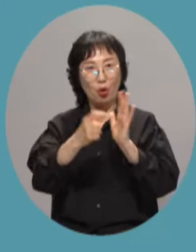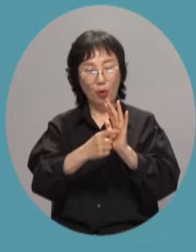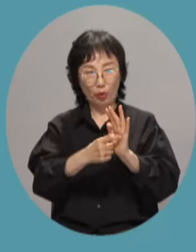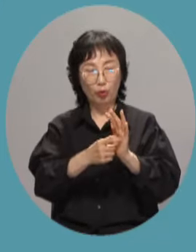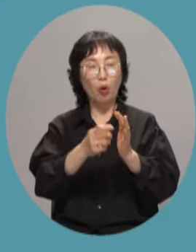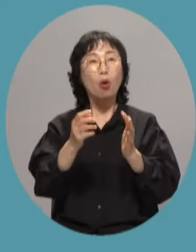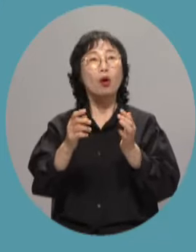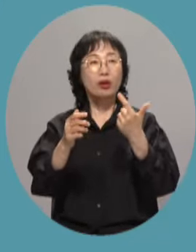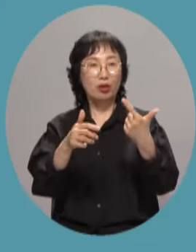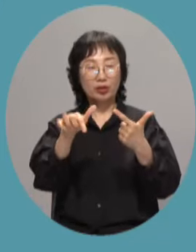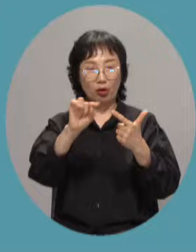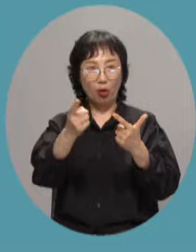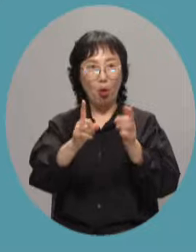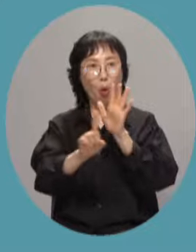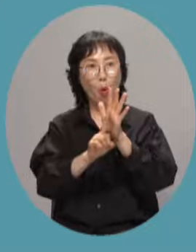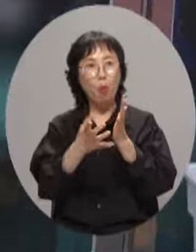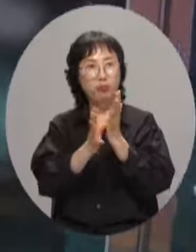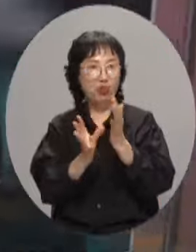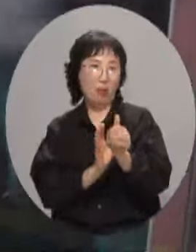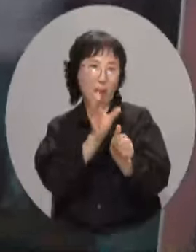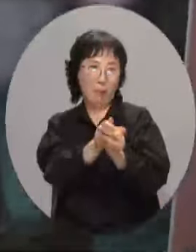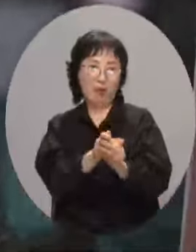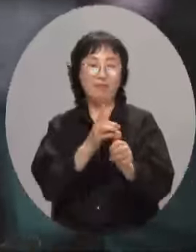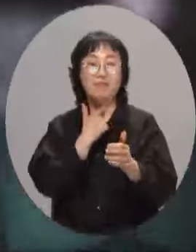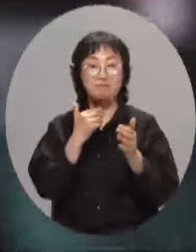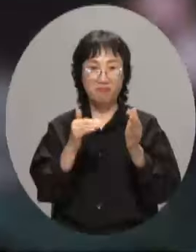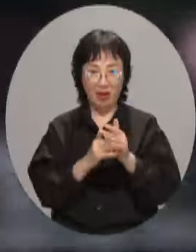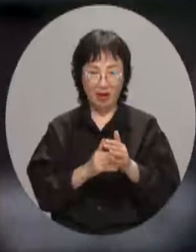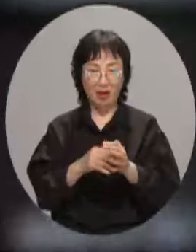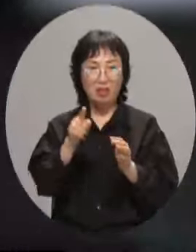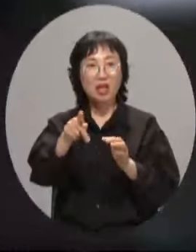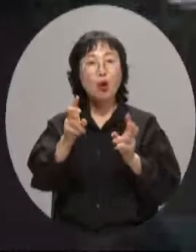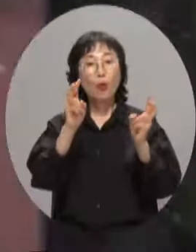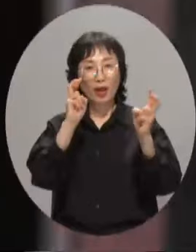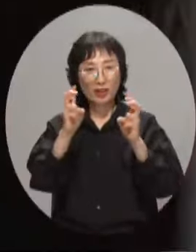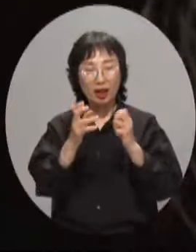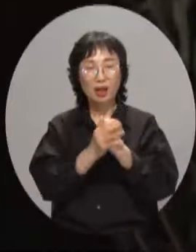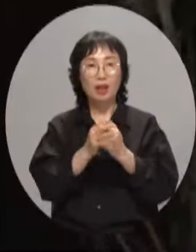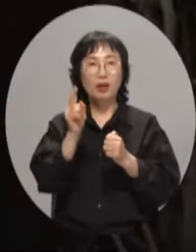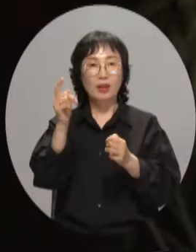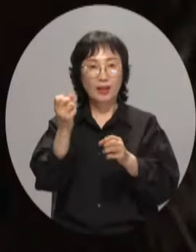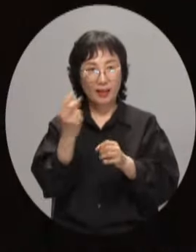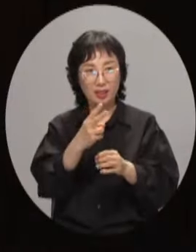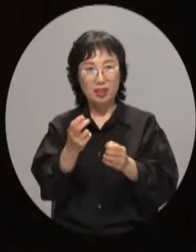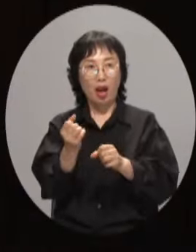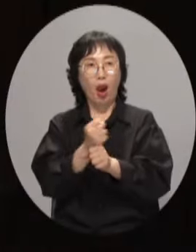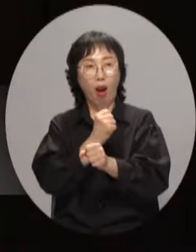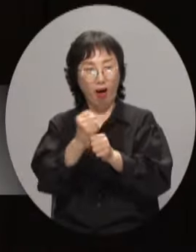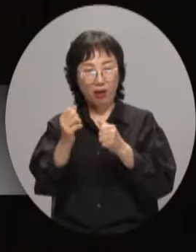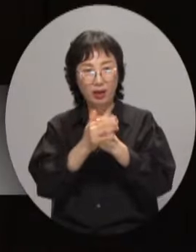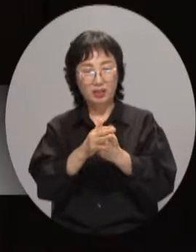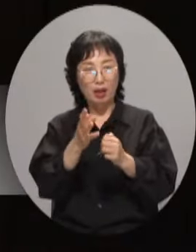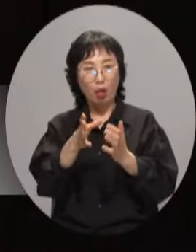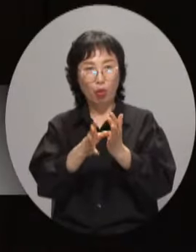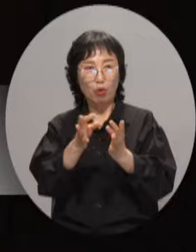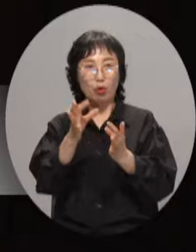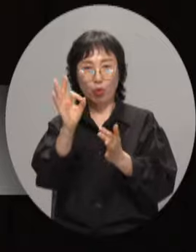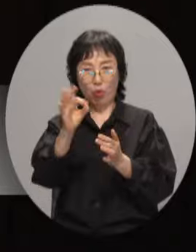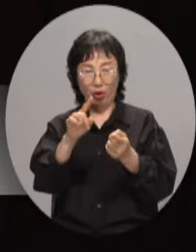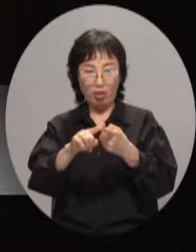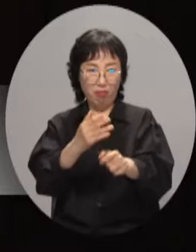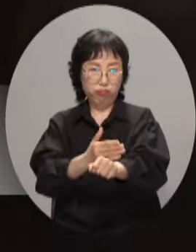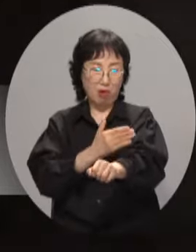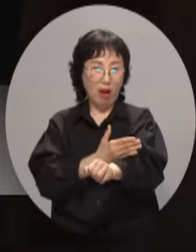일감을 몰아준 사실이 확인됐습니다. 또 해당 업체 등과 다시 공모해 제작비를 부풀리거나 일을 하지